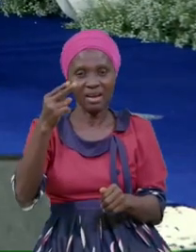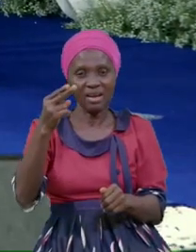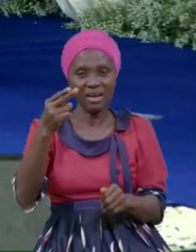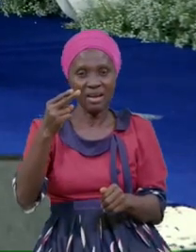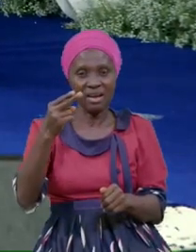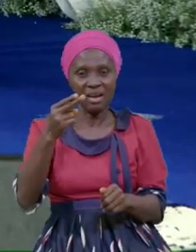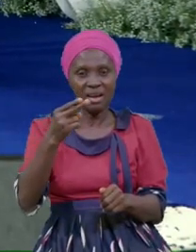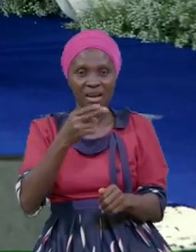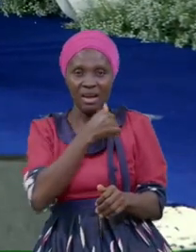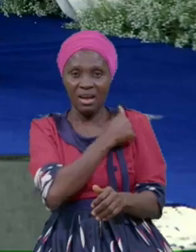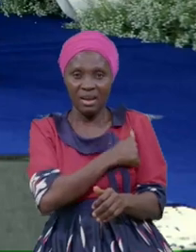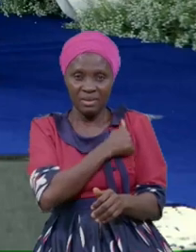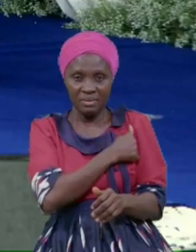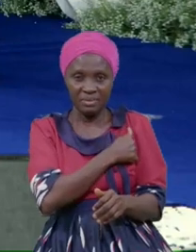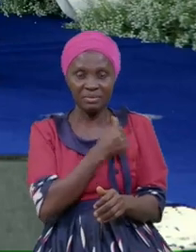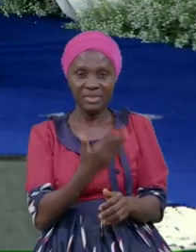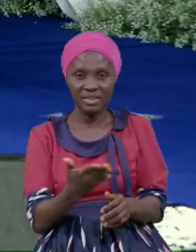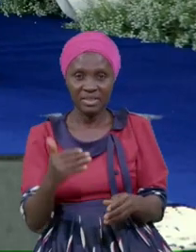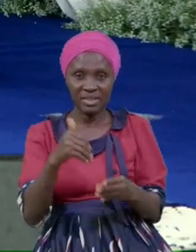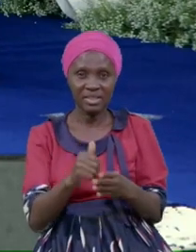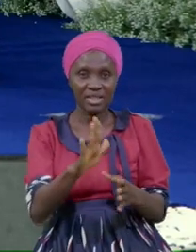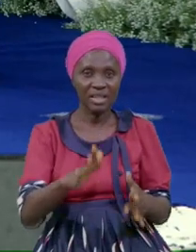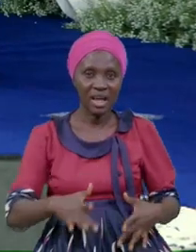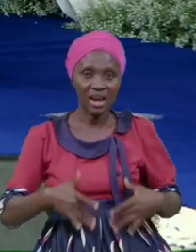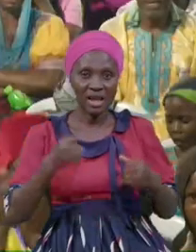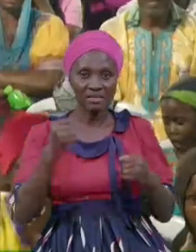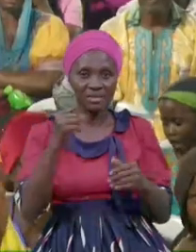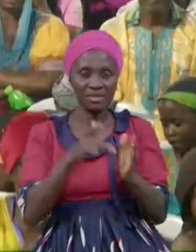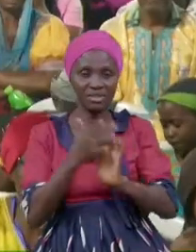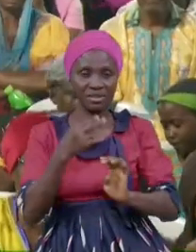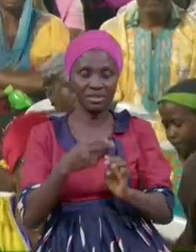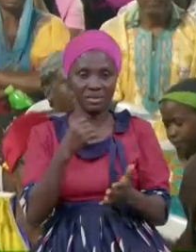D'un niveau supérieur plus élevé dans leur vie au nom de Jésus.